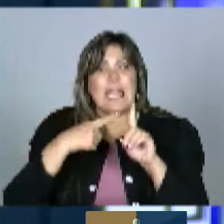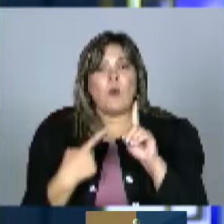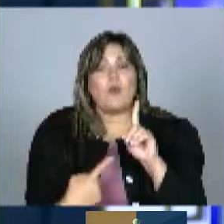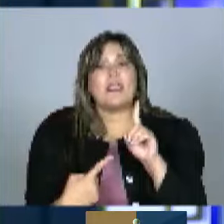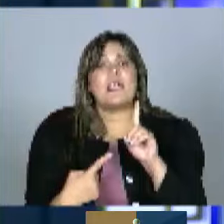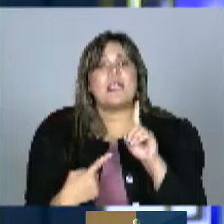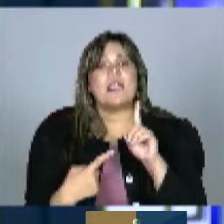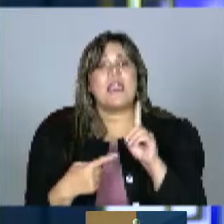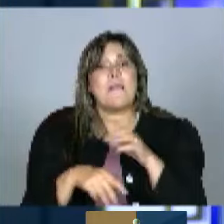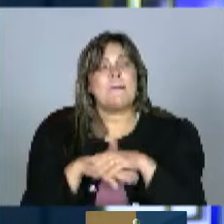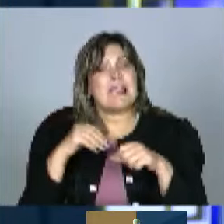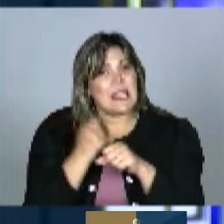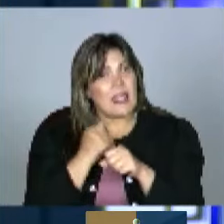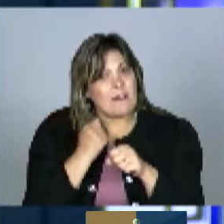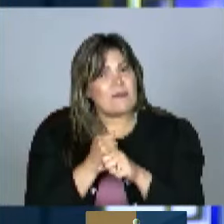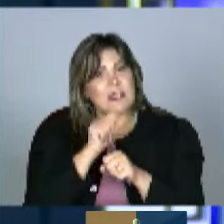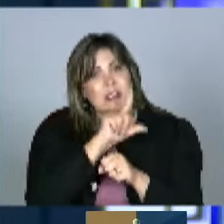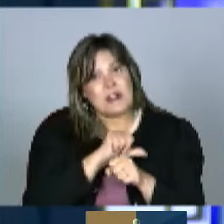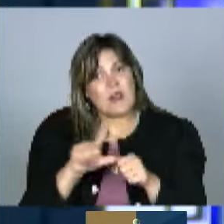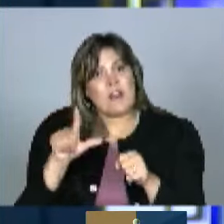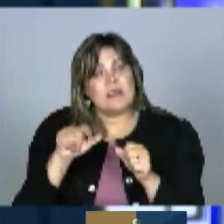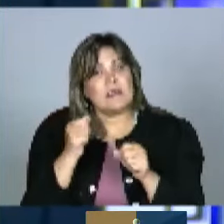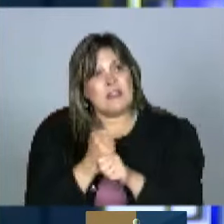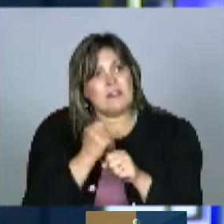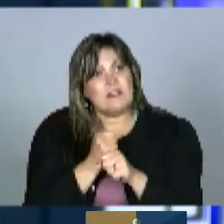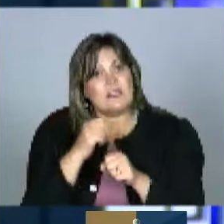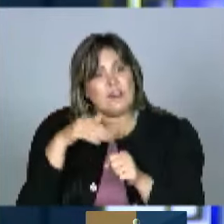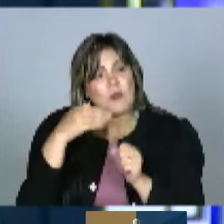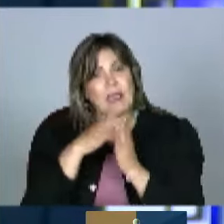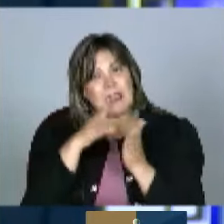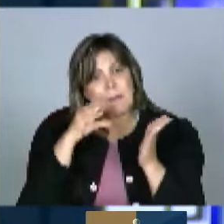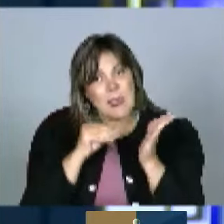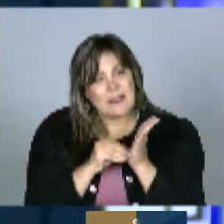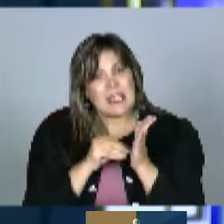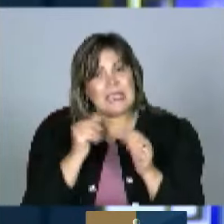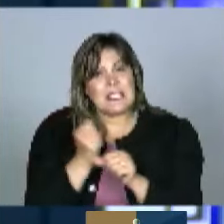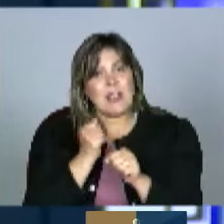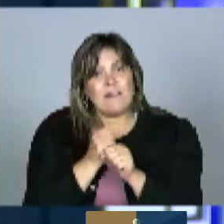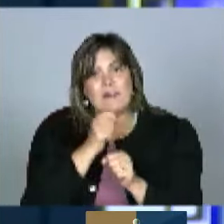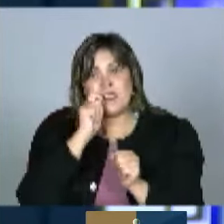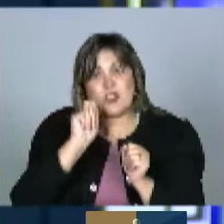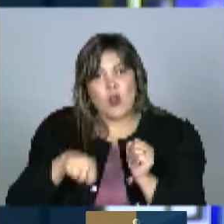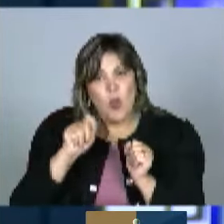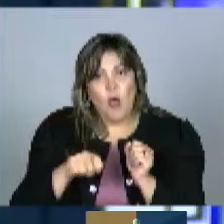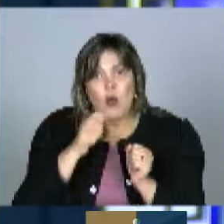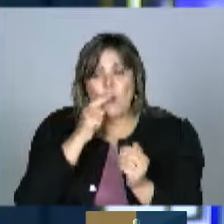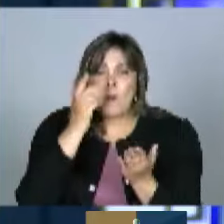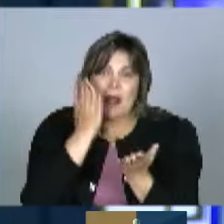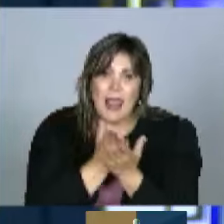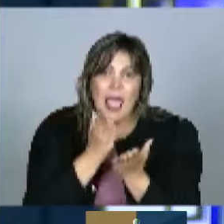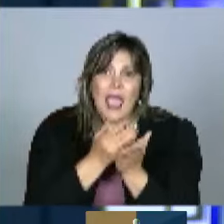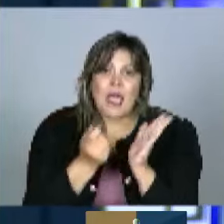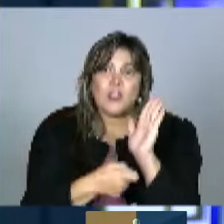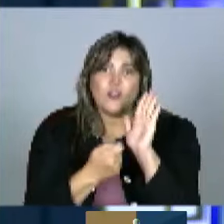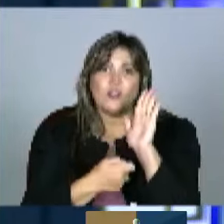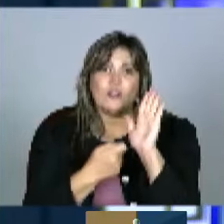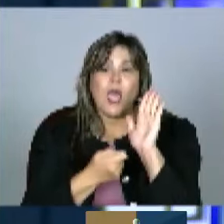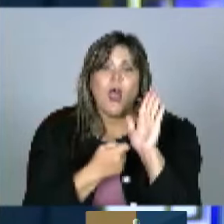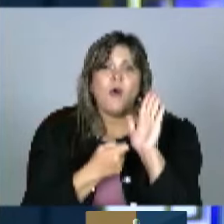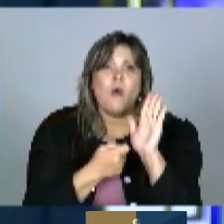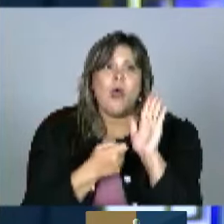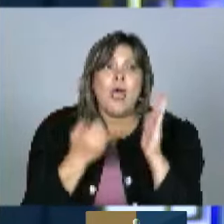لمعاوني التنفيذ رئيس معاوني التنفيذ ويبتدي تنفيذ الحكم ومن حقك ترفعي دعوه تعويض